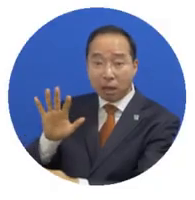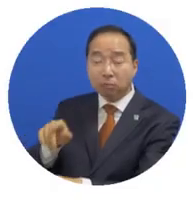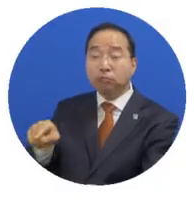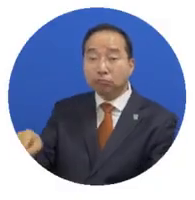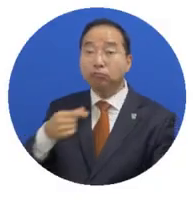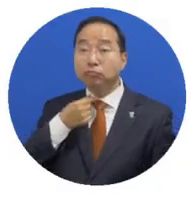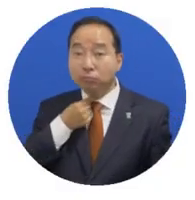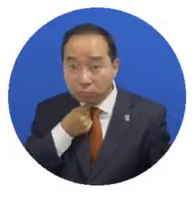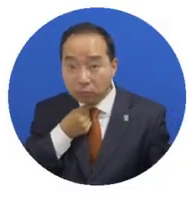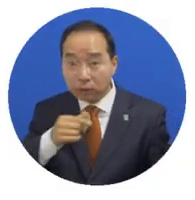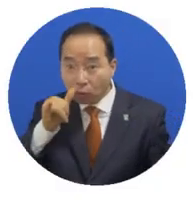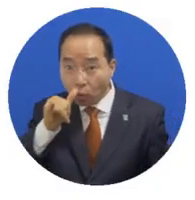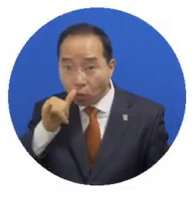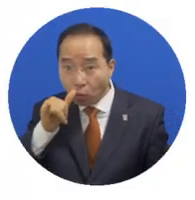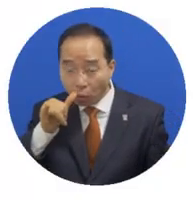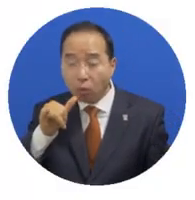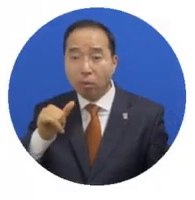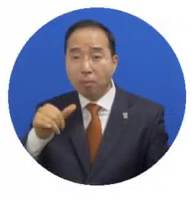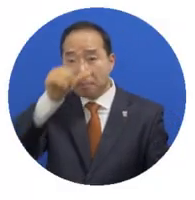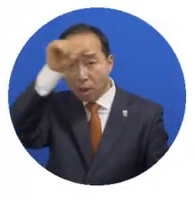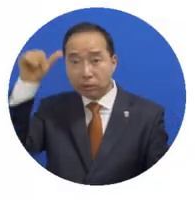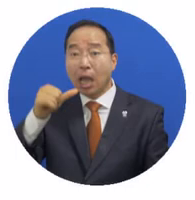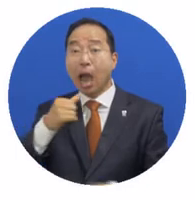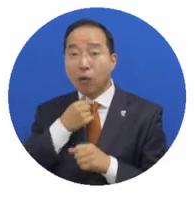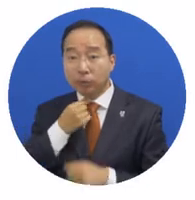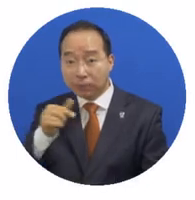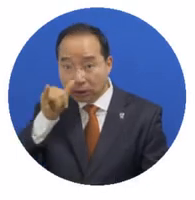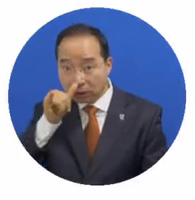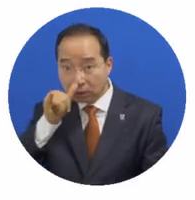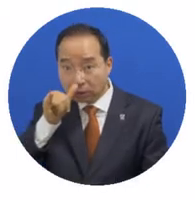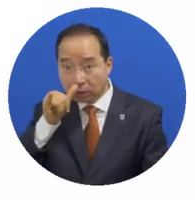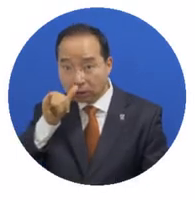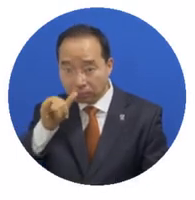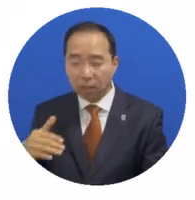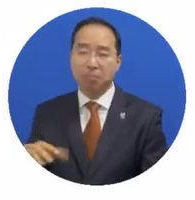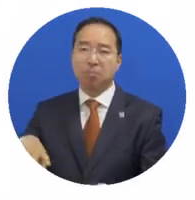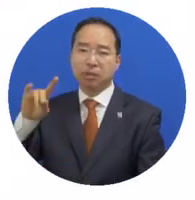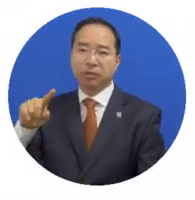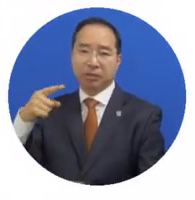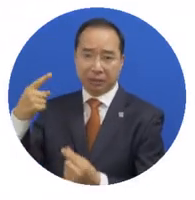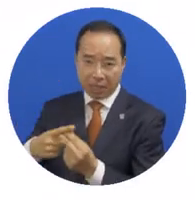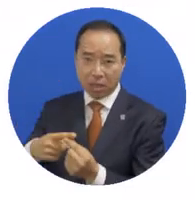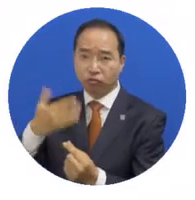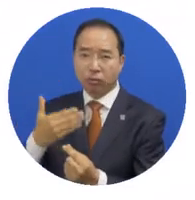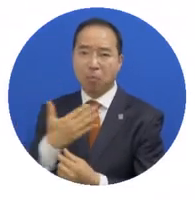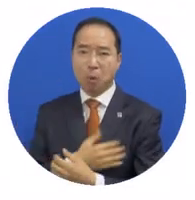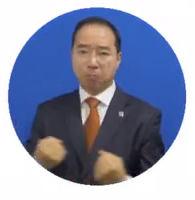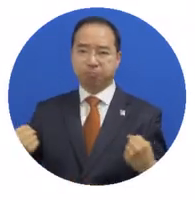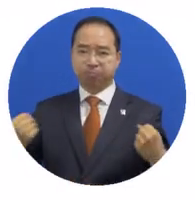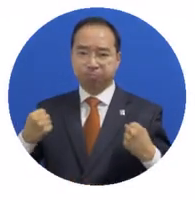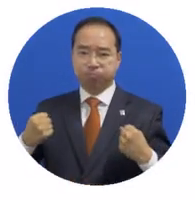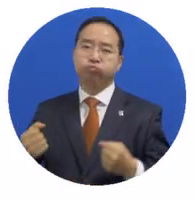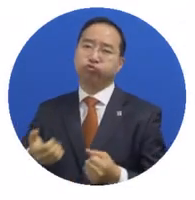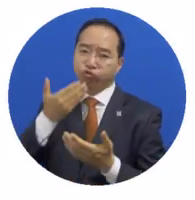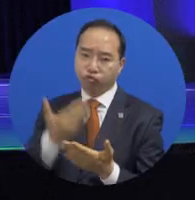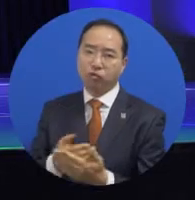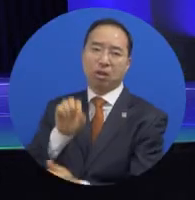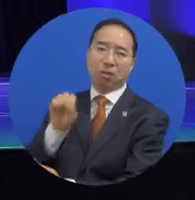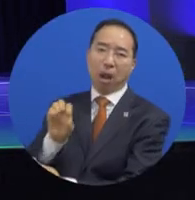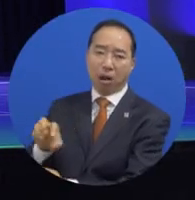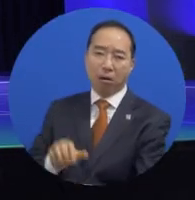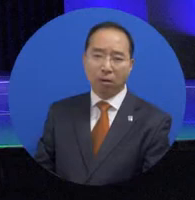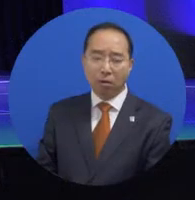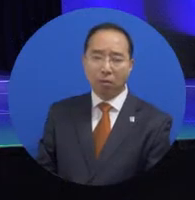내가 이루고 싶은 게 있거든. 평생 하고 싶은 일이 있거든 체력 먼저 길러 라는 얘기를 합니다.